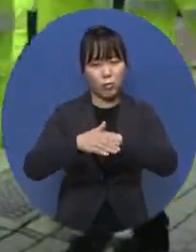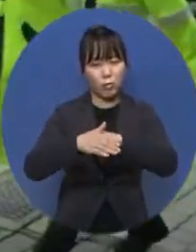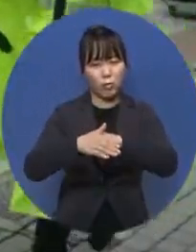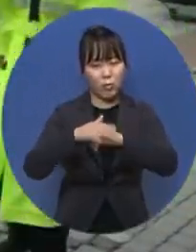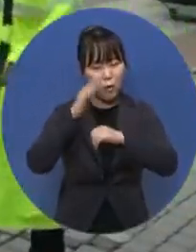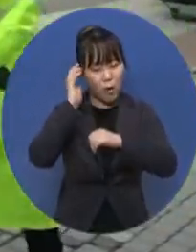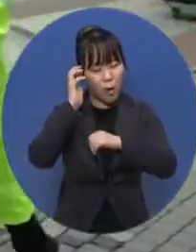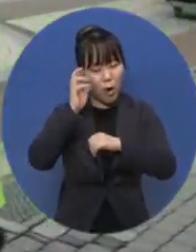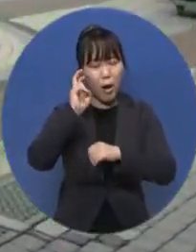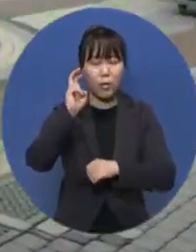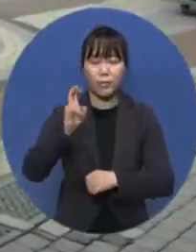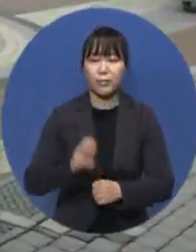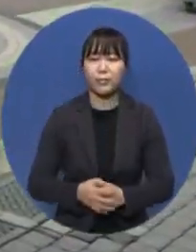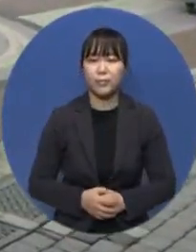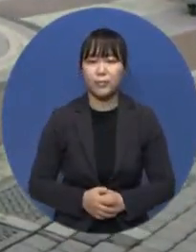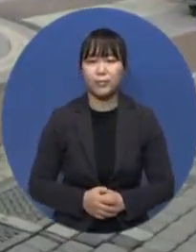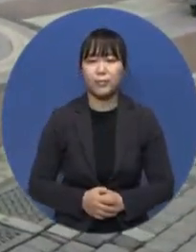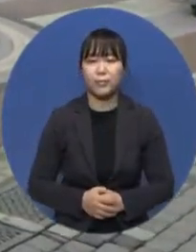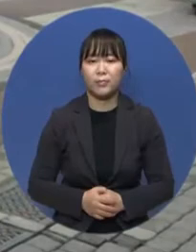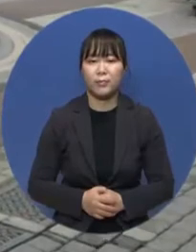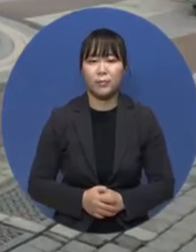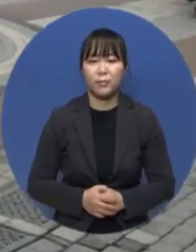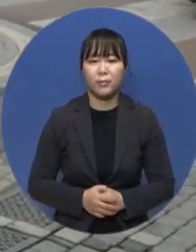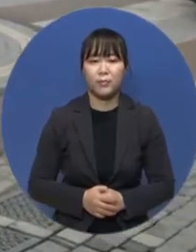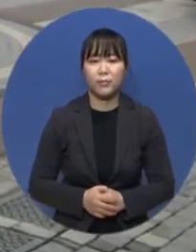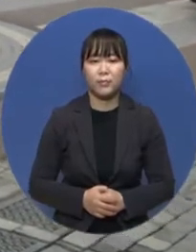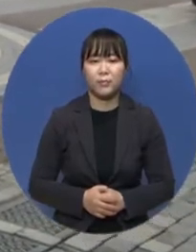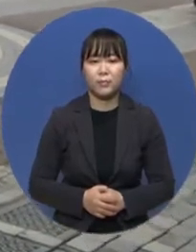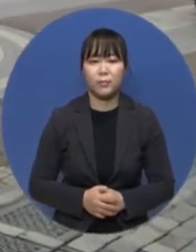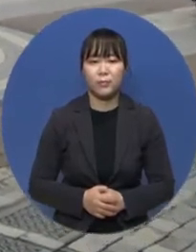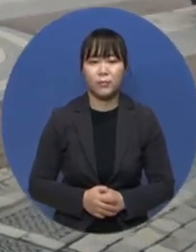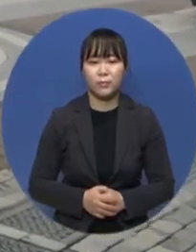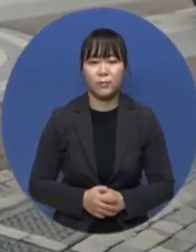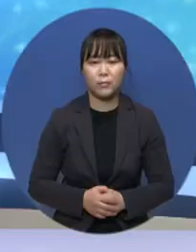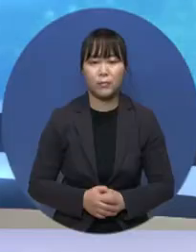겪을 것으로 보입니다. 복지TV 뉴스 서정용입니다.